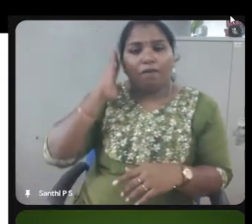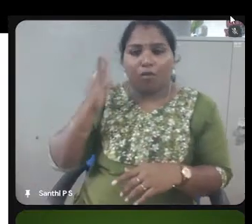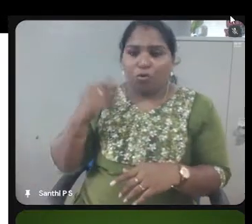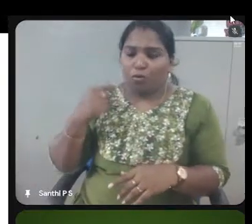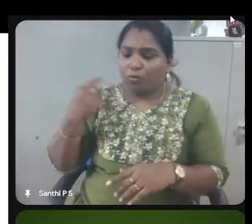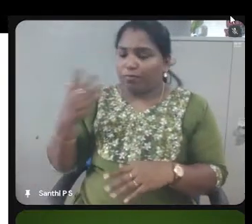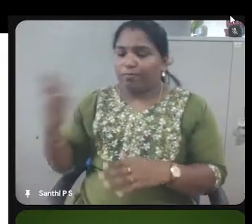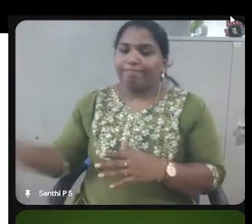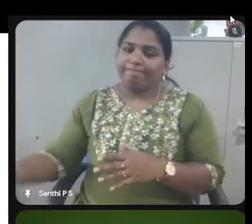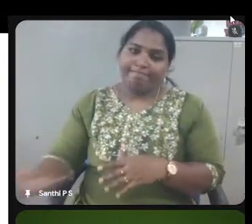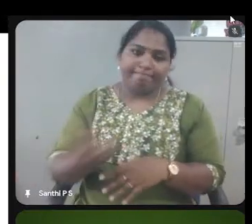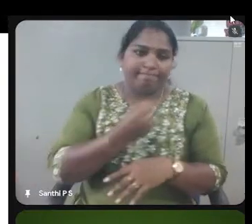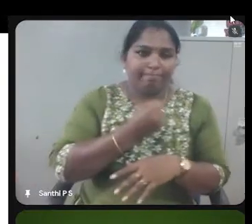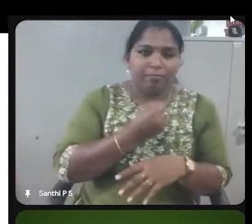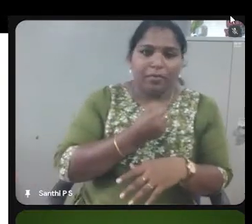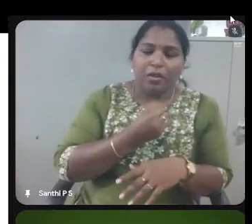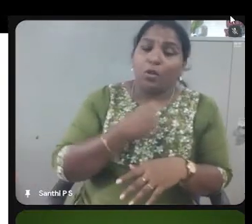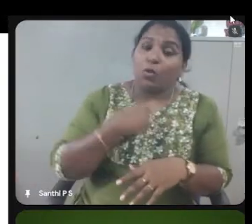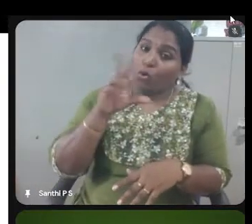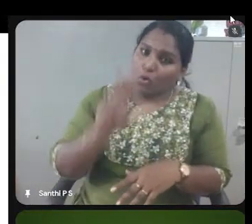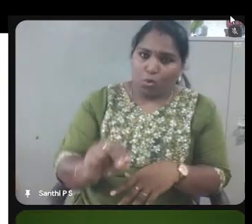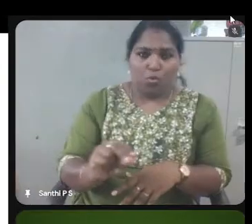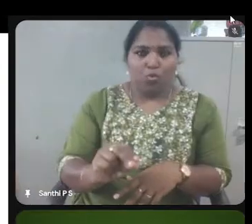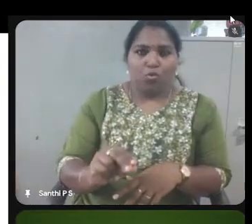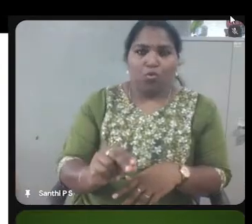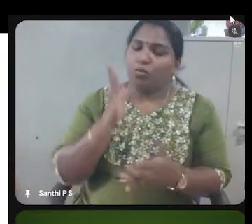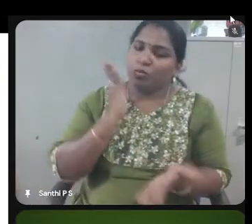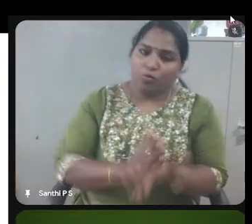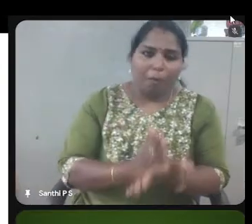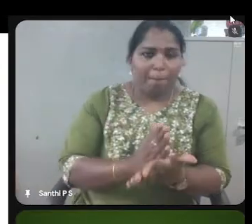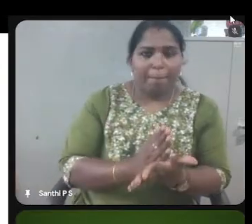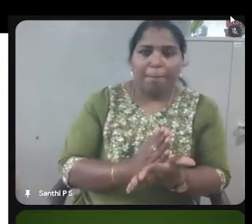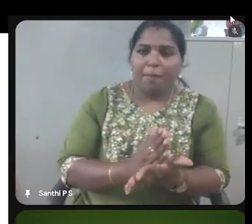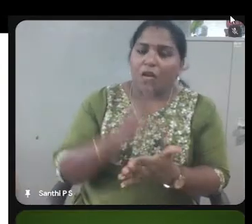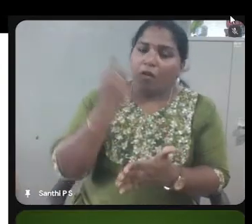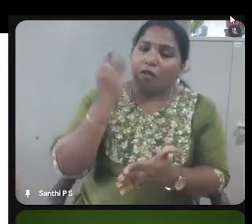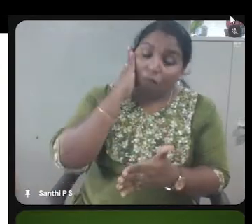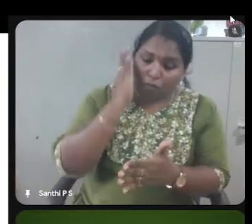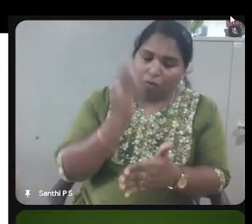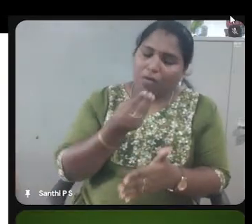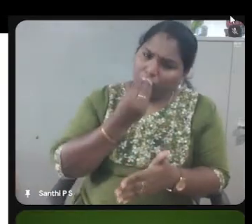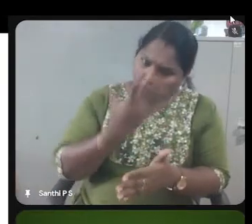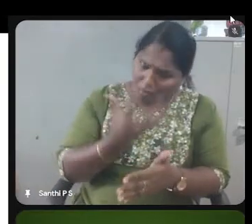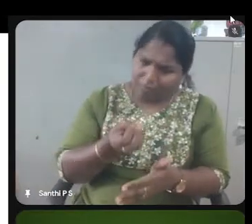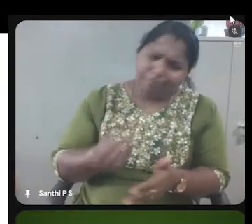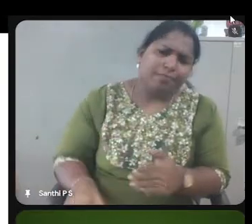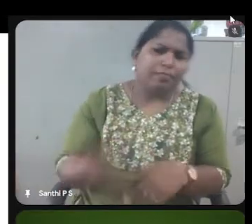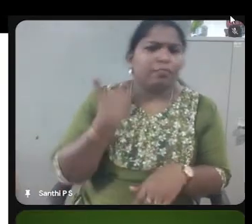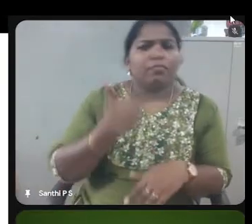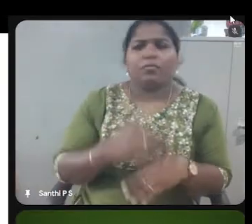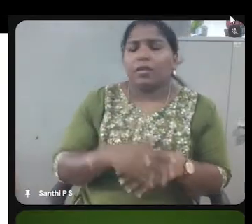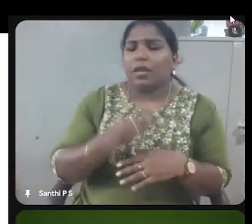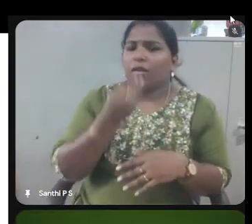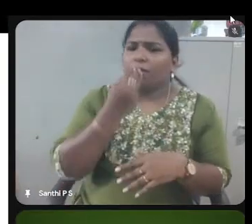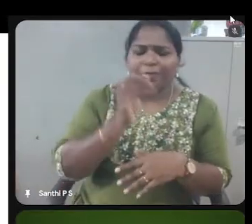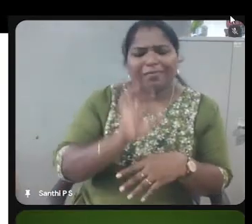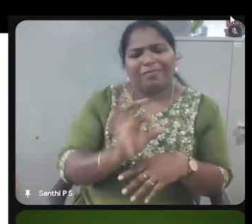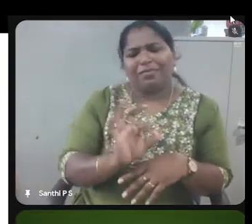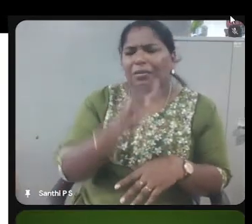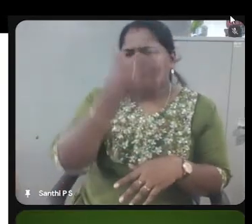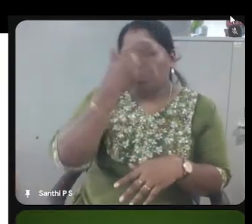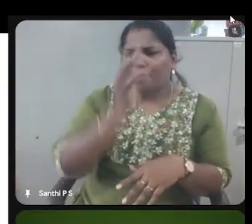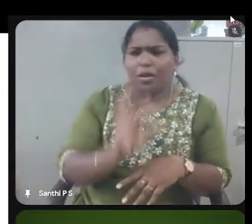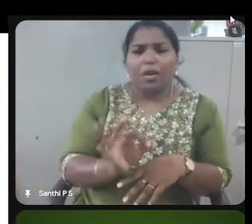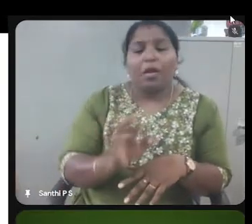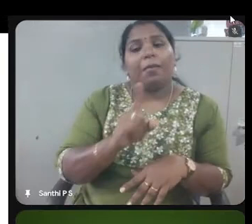ഞാൻ പറഞ്ഞു നോ എന്ന് വെച്ചാൽ നോ എന്ന് പറഞ്ഞു. ഫുഡ് വേണമെങ്കിൽ കഴിച്ചാൽ മതി, കഴിച്ചില്ലെങ്കിലും കുഴപ്പമില്ല,